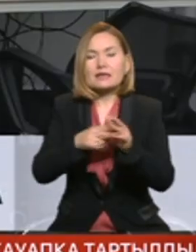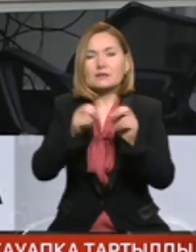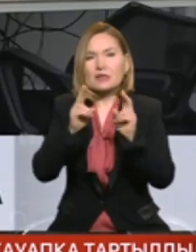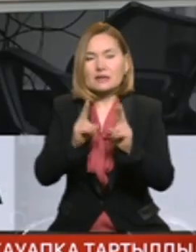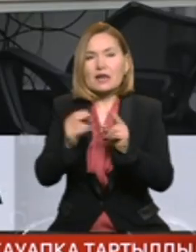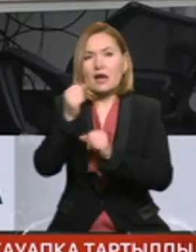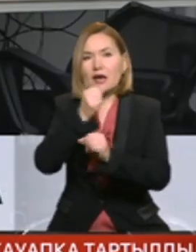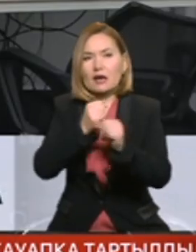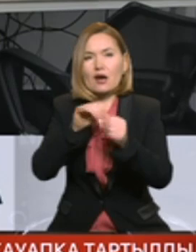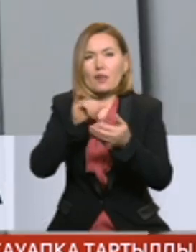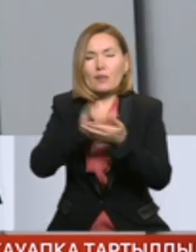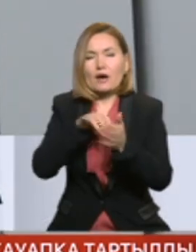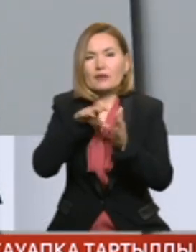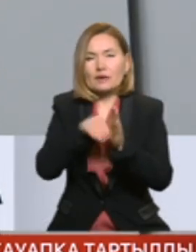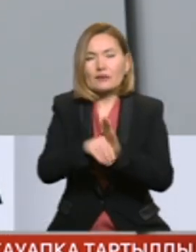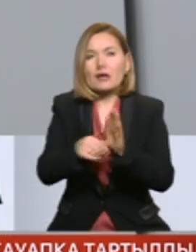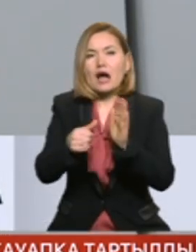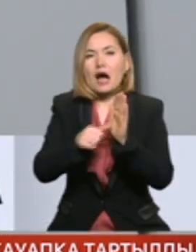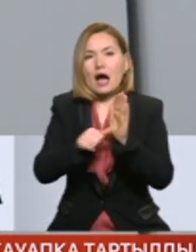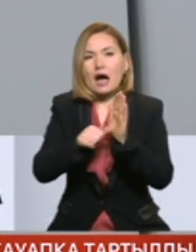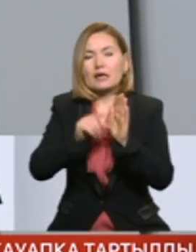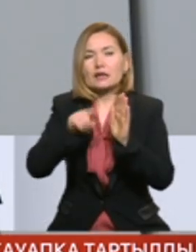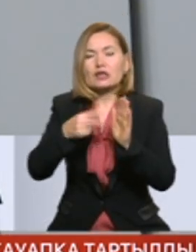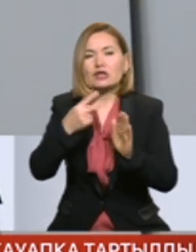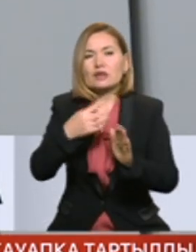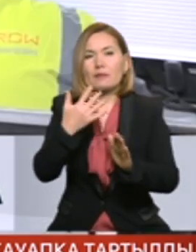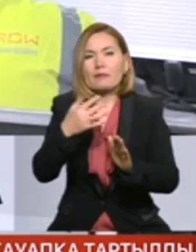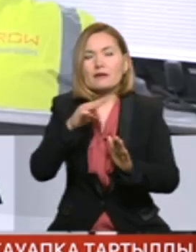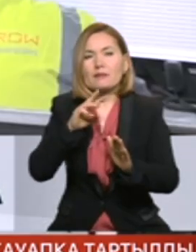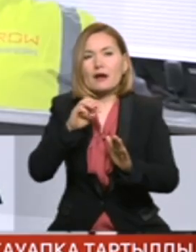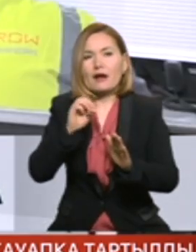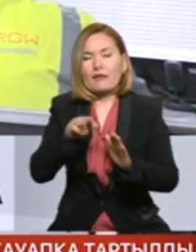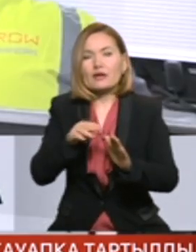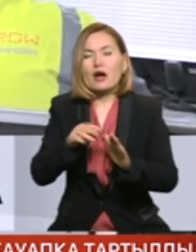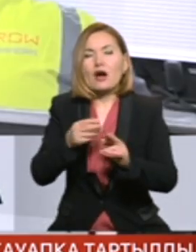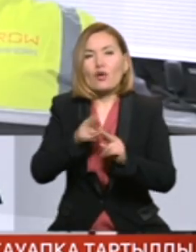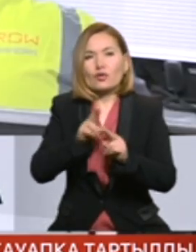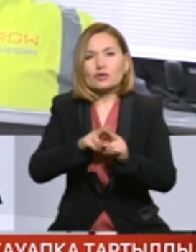орнатылды. Әрқайсысы 6-25 мегаватт қуат өндіреді. Біраз